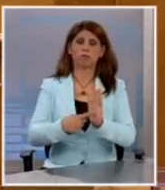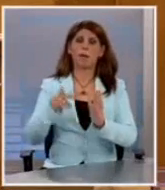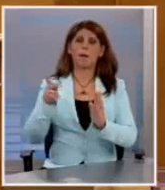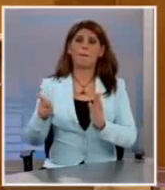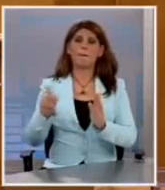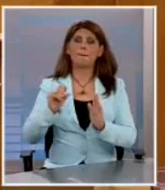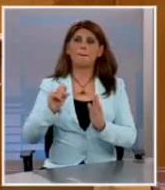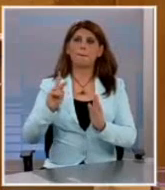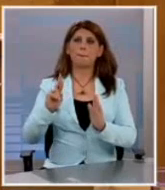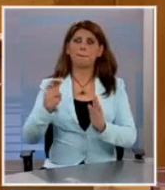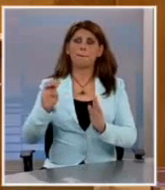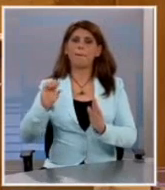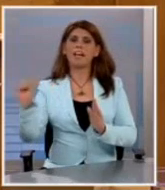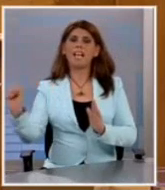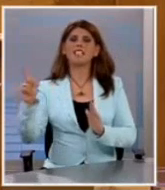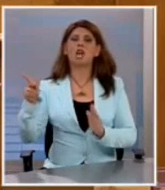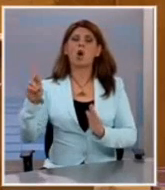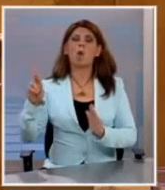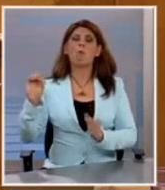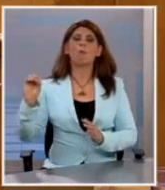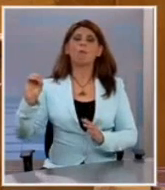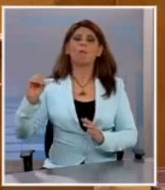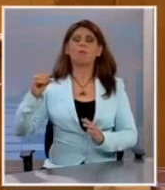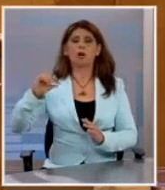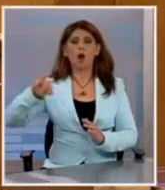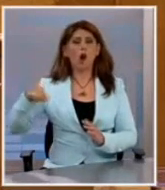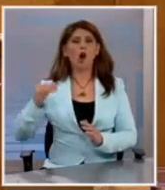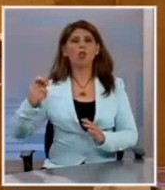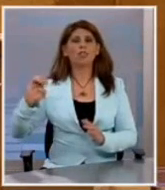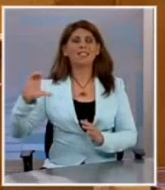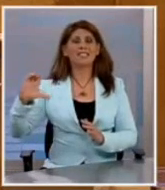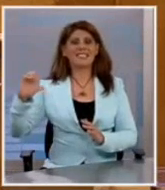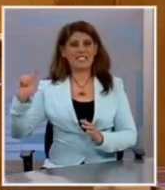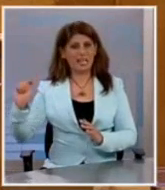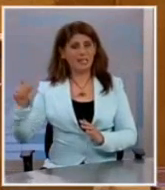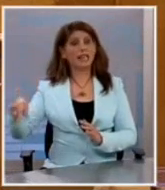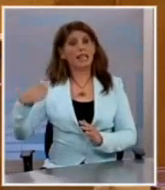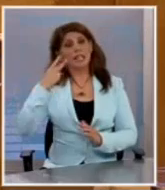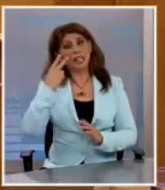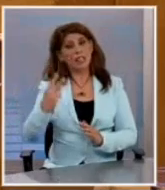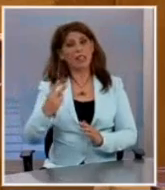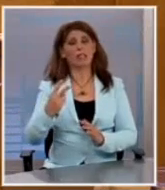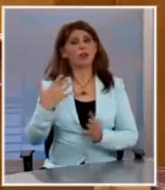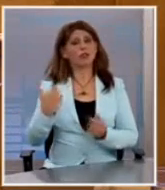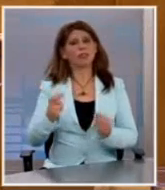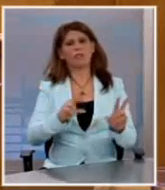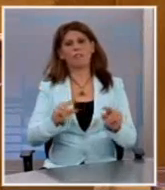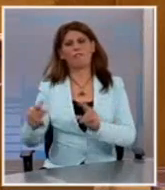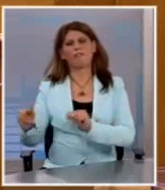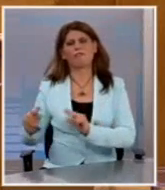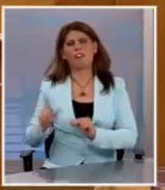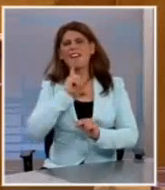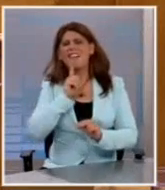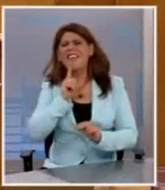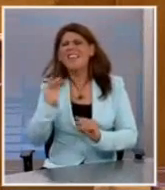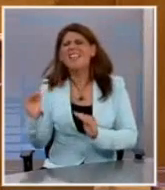Project και αφορούν τη διαβίου μάθηση, και εκεί θα δει ότι είναι τα ίδια μέσα και πέραν